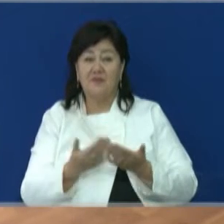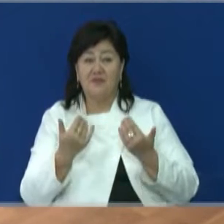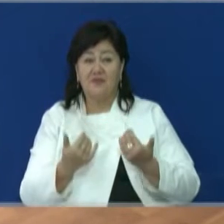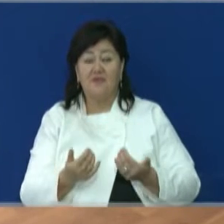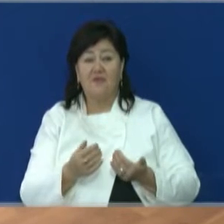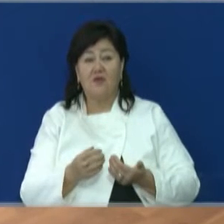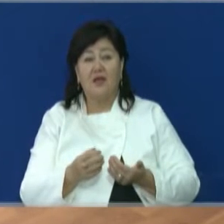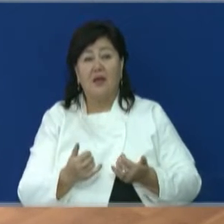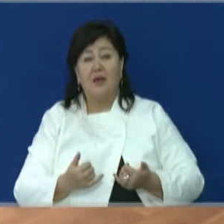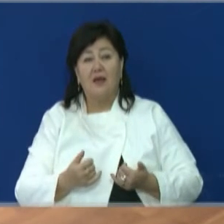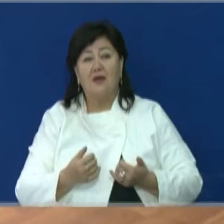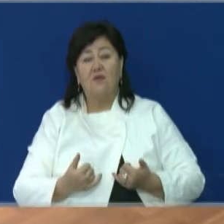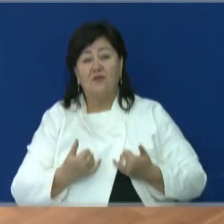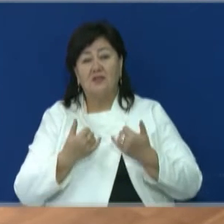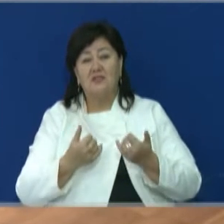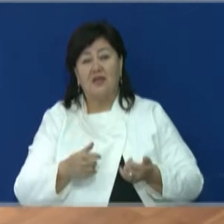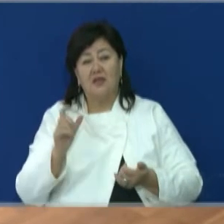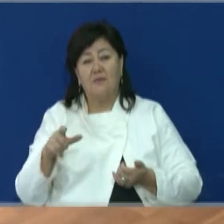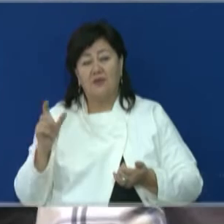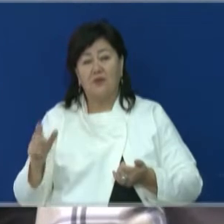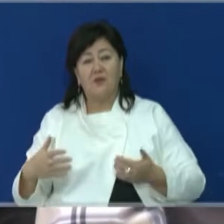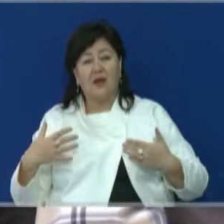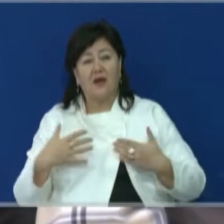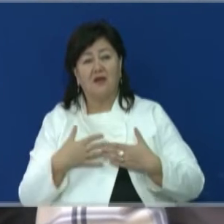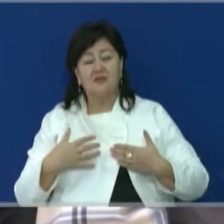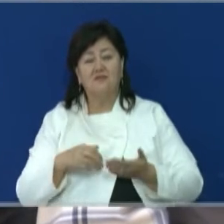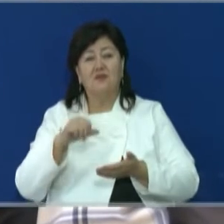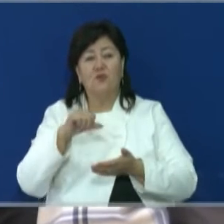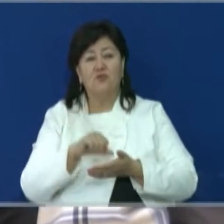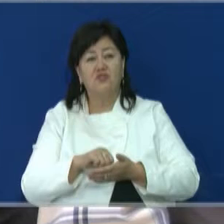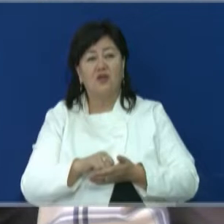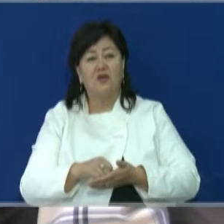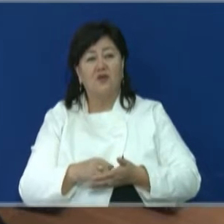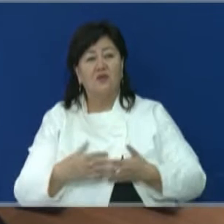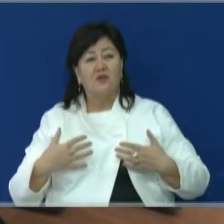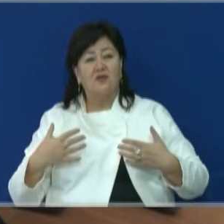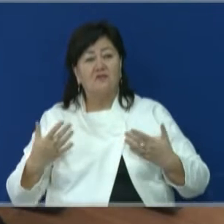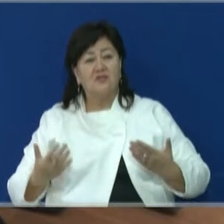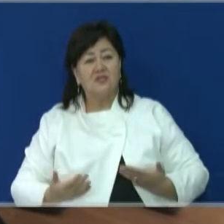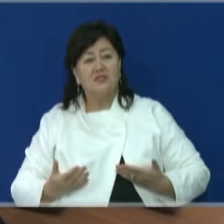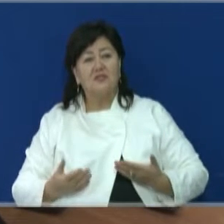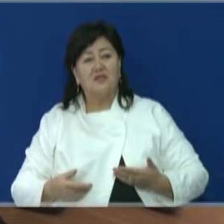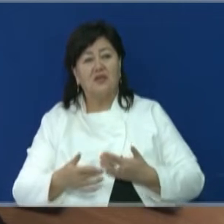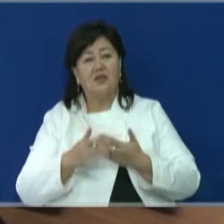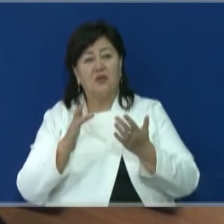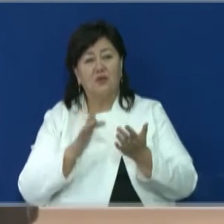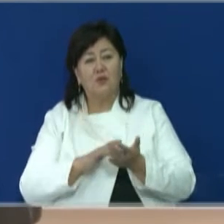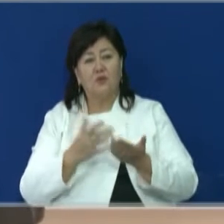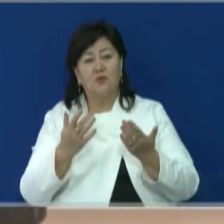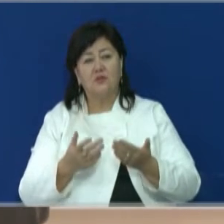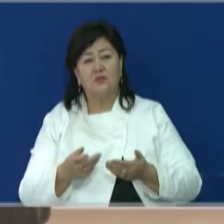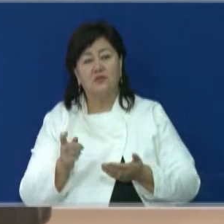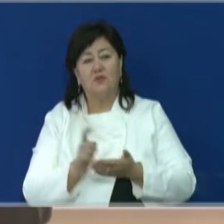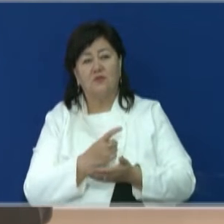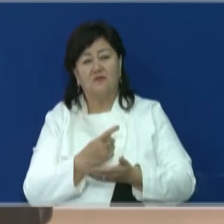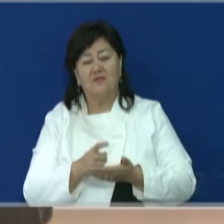қол қусырып отырмай, қоғамдық өмірге етене араласып, жастарға үнемі жол көрсетіп, олардың ұлттық болмыс пен құндылықты бойына сіңіру